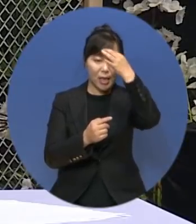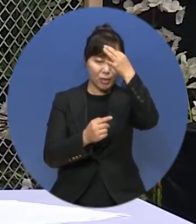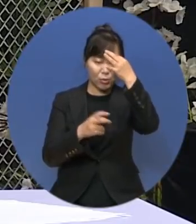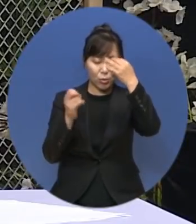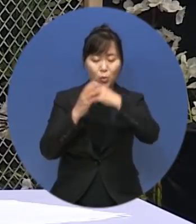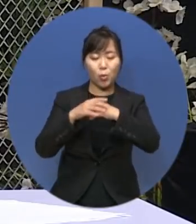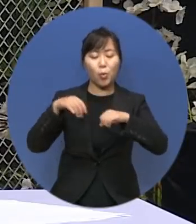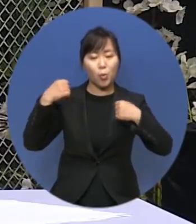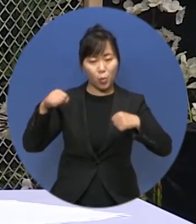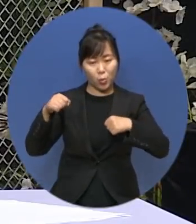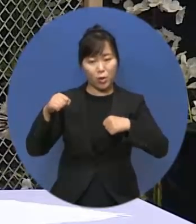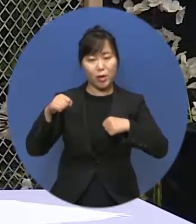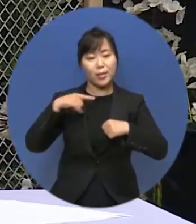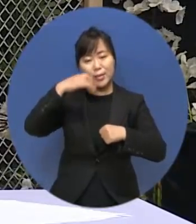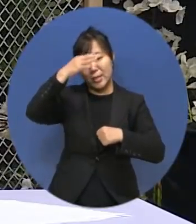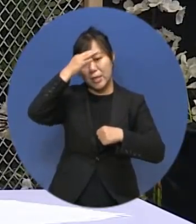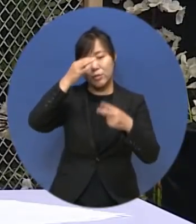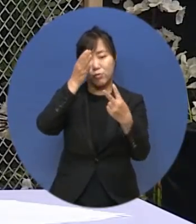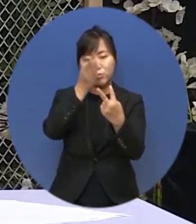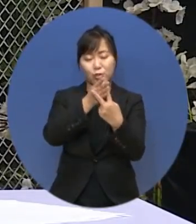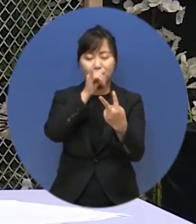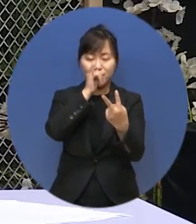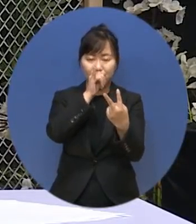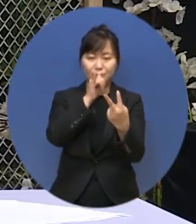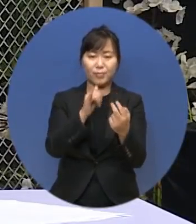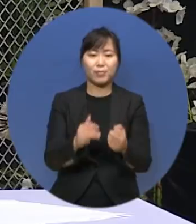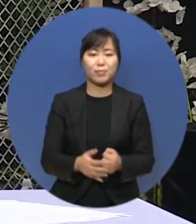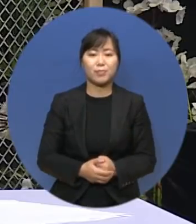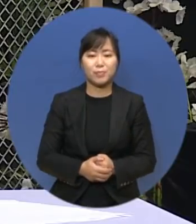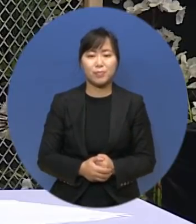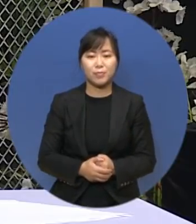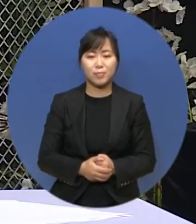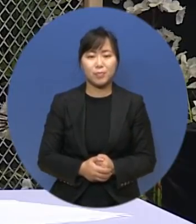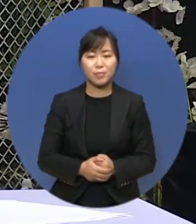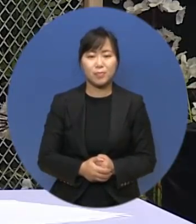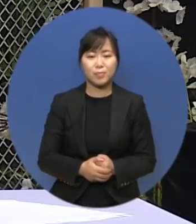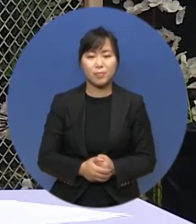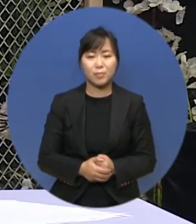시각예술과 또 공연예술 이렇게 두 파트로 나눌 수가 있는데,